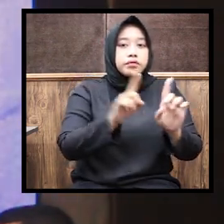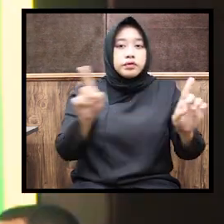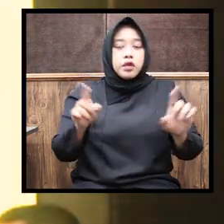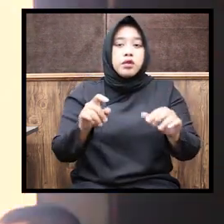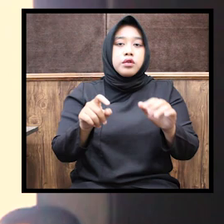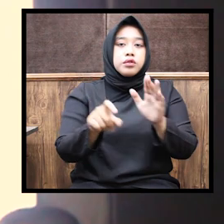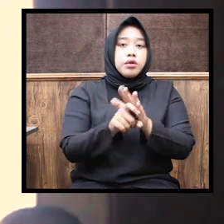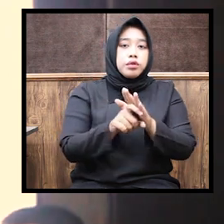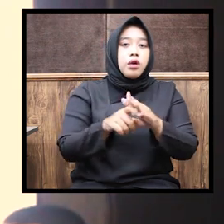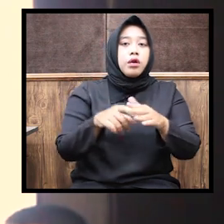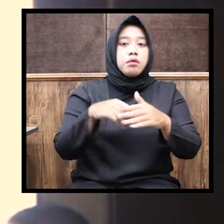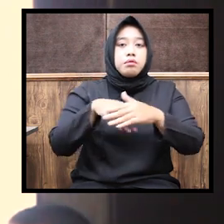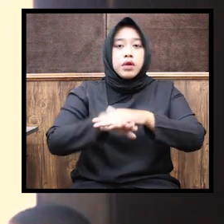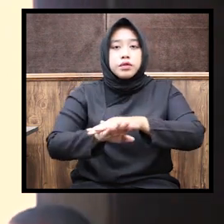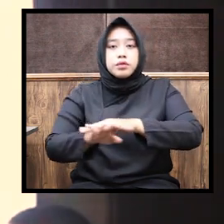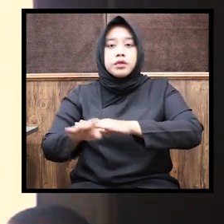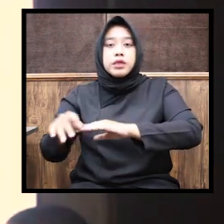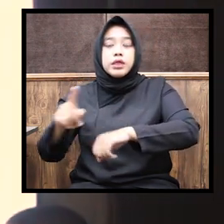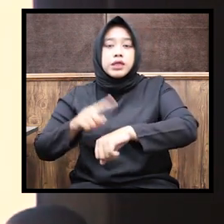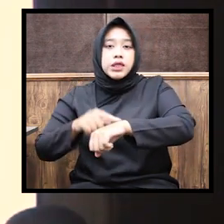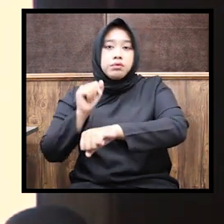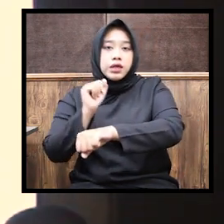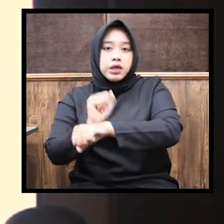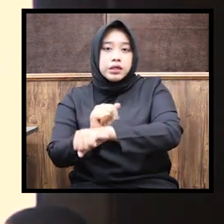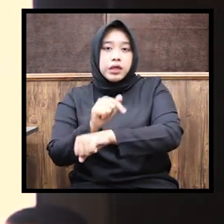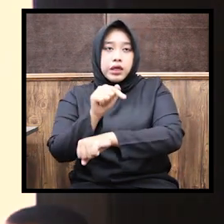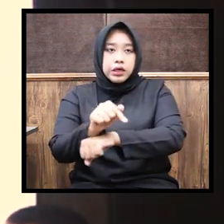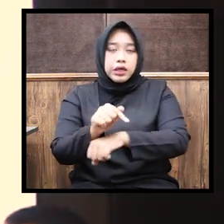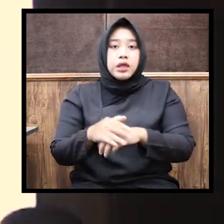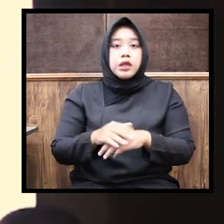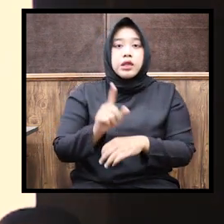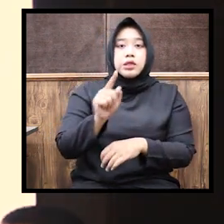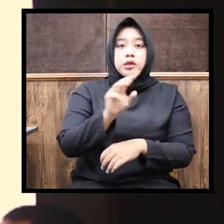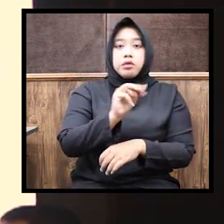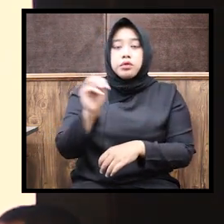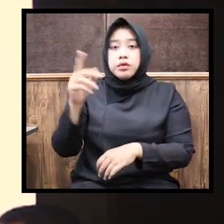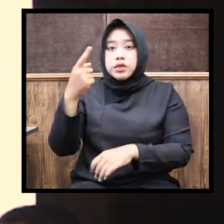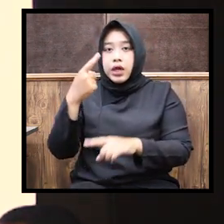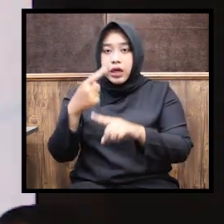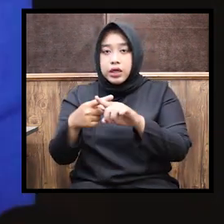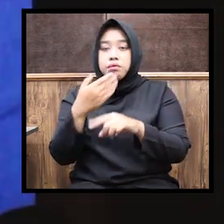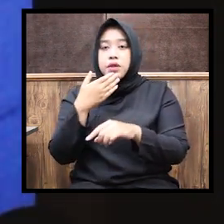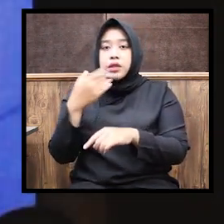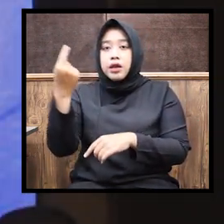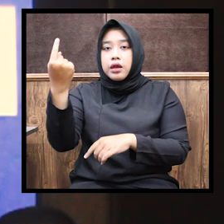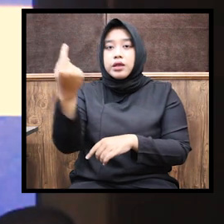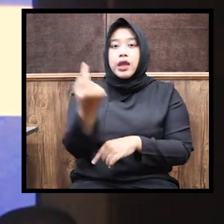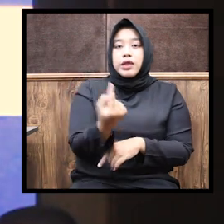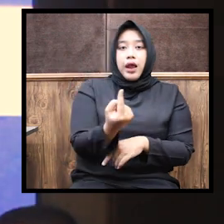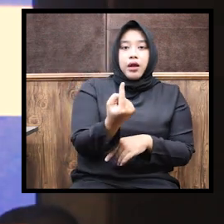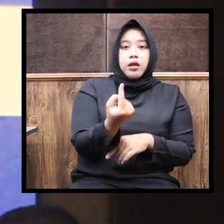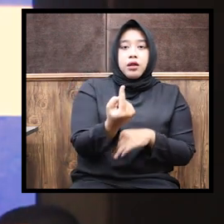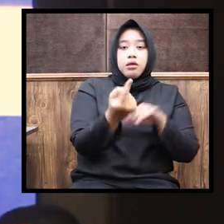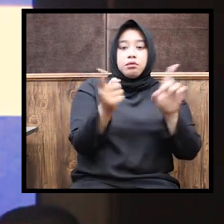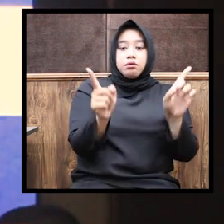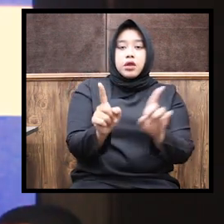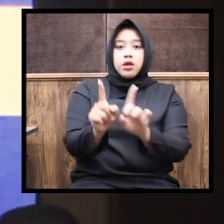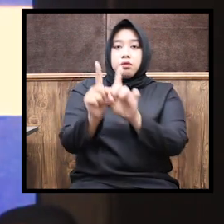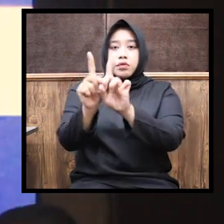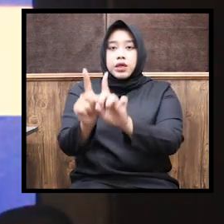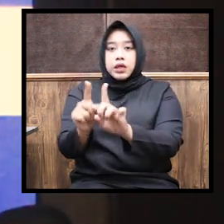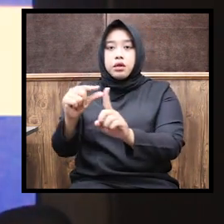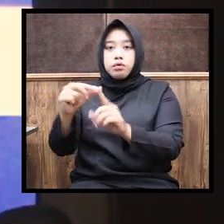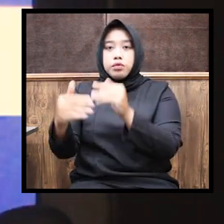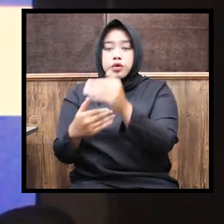segini sama kemudian ee rutin 1 minggu sekali dari pendamping ini datang datang untuk teman-temanang disabilitas di